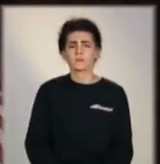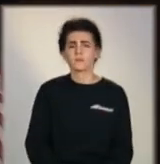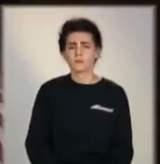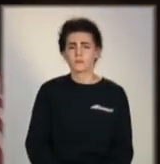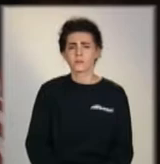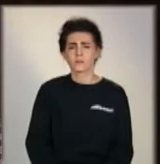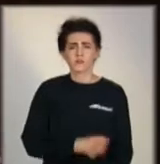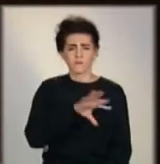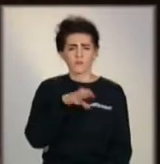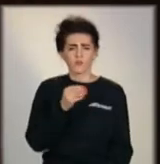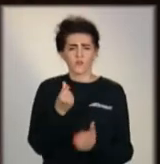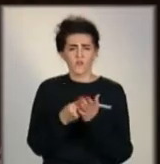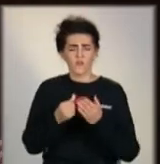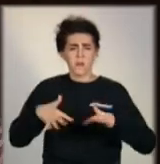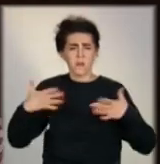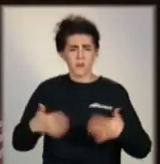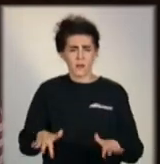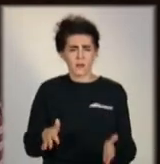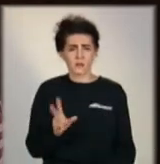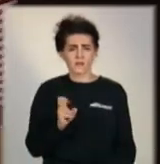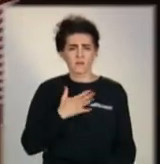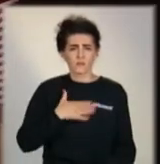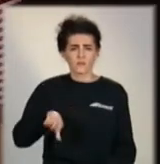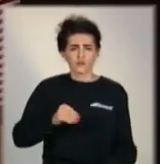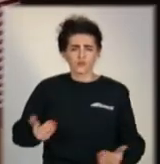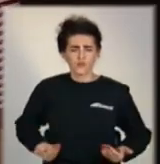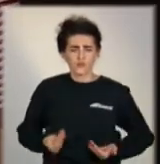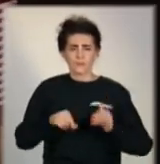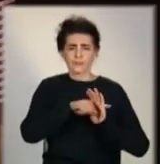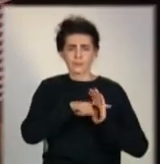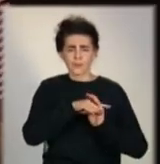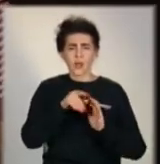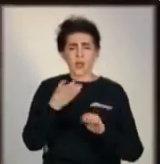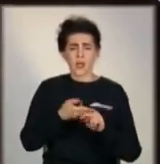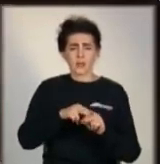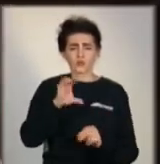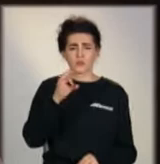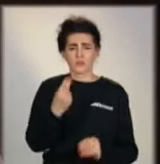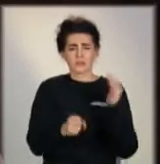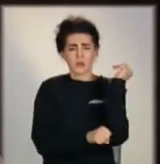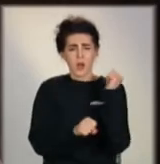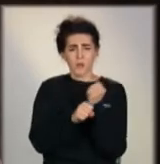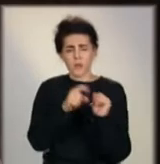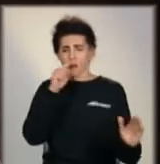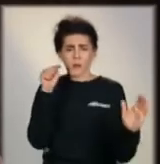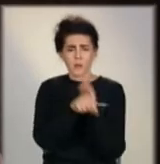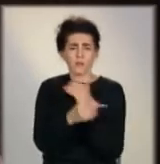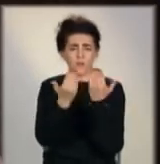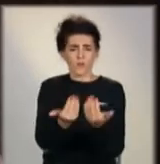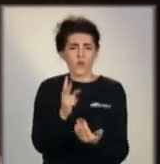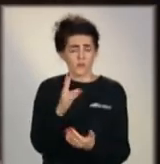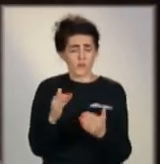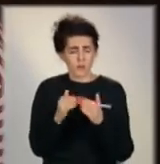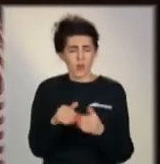все пропало. Всю життя збирали. Аферисти під видом соцпрацівників вдерлися до оселі самотньої жінки